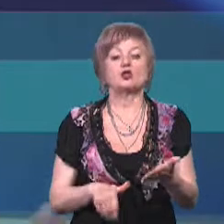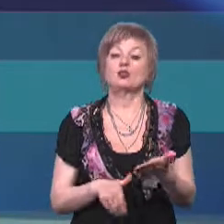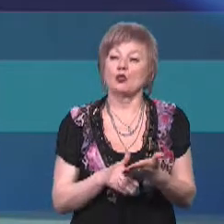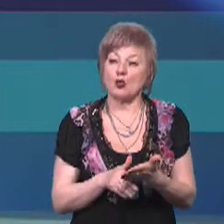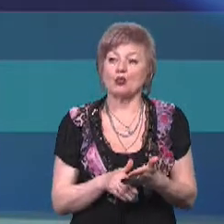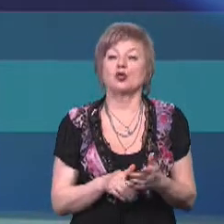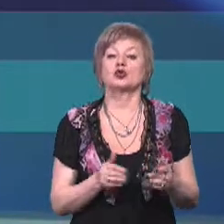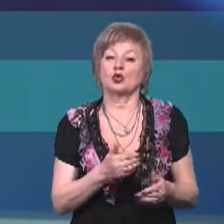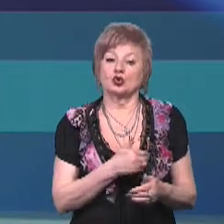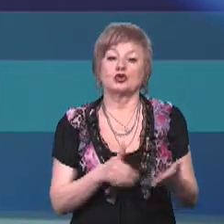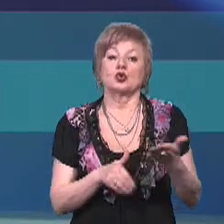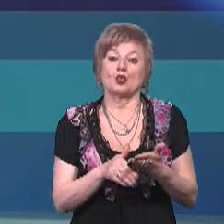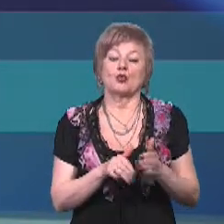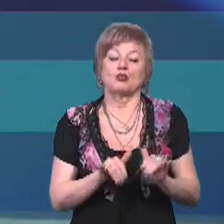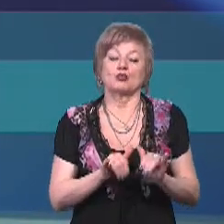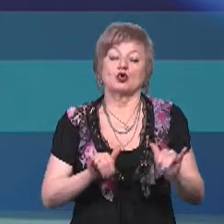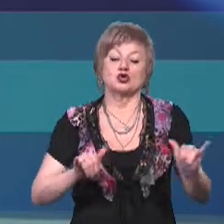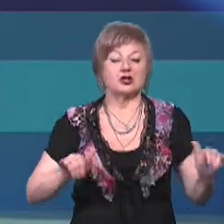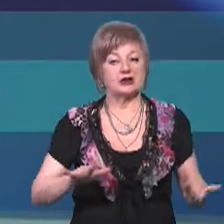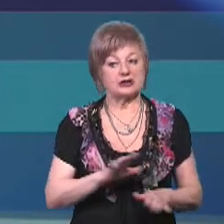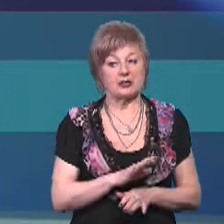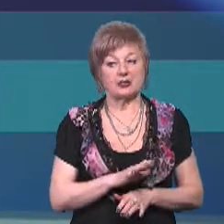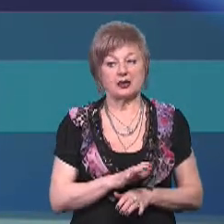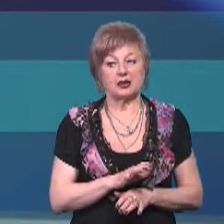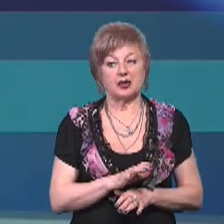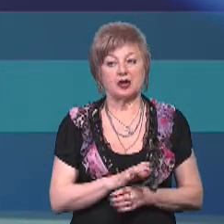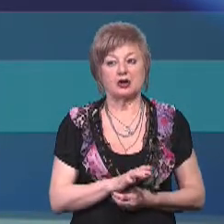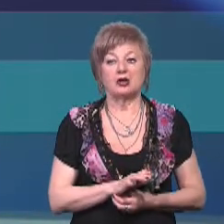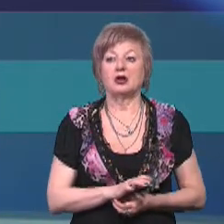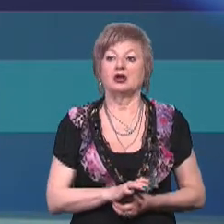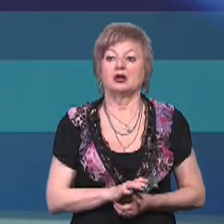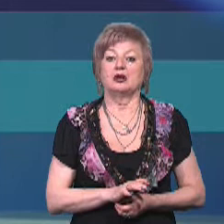б, щоб ця допомога була поширена. І які саме організації? Ну,